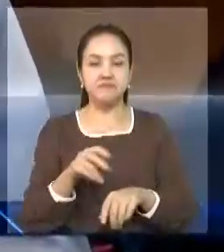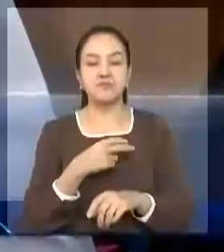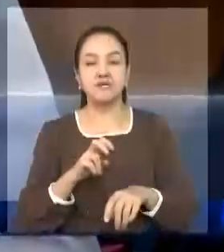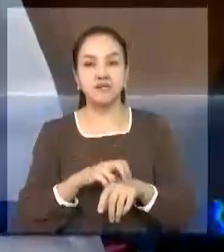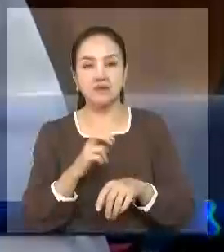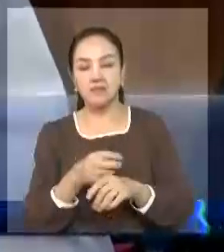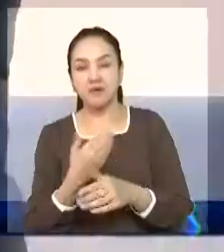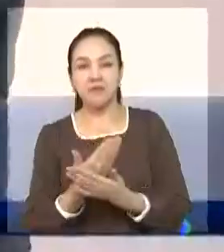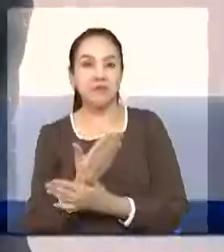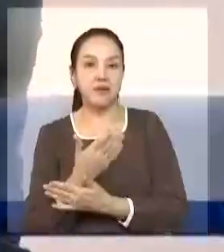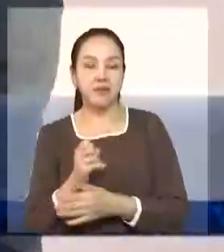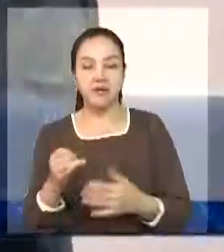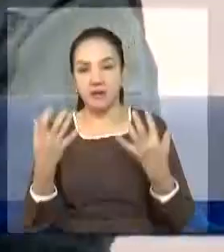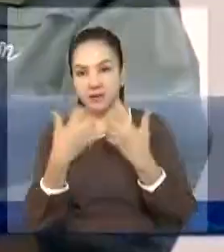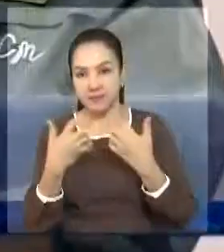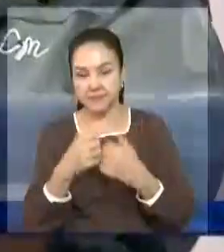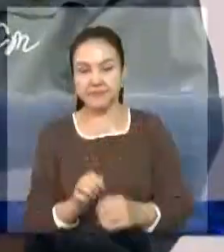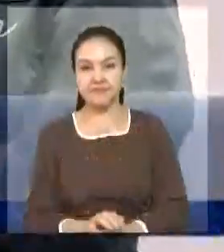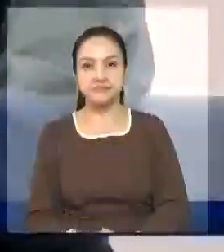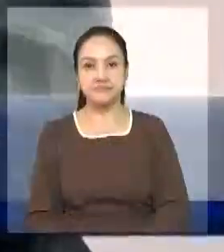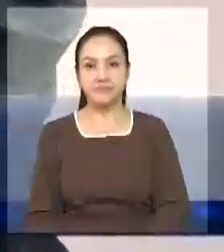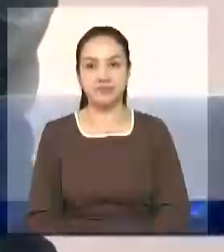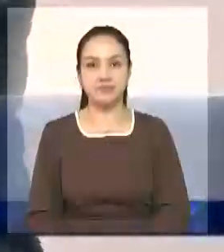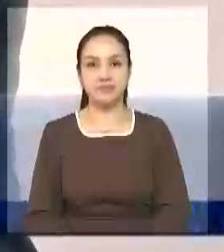оснастили современным медицинским оборудованием.